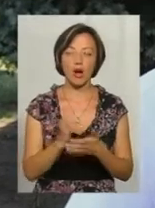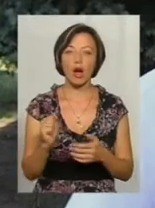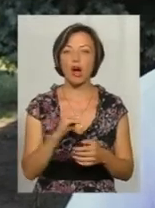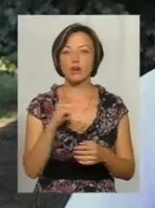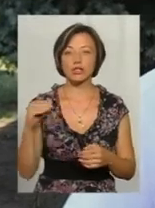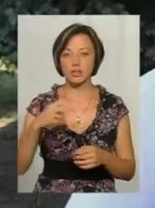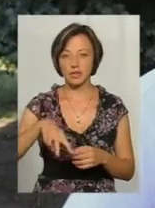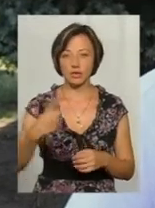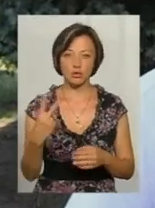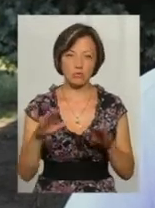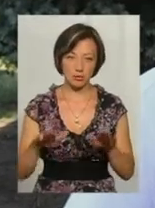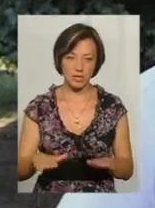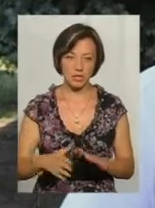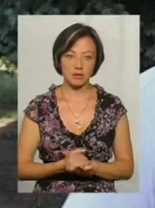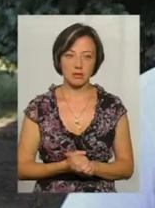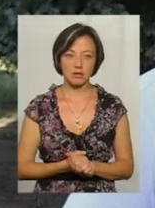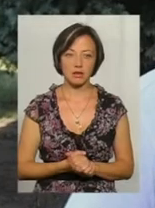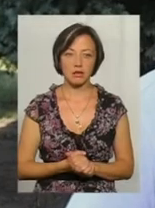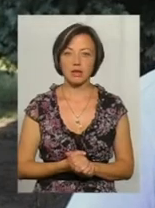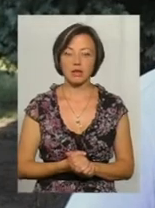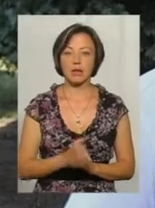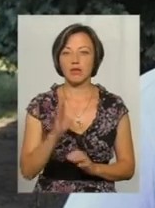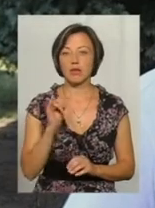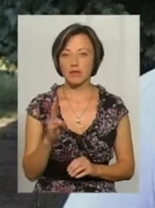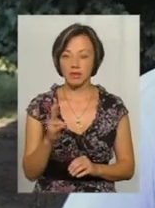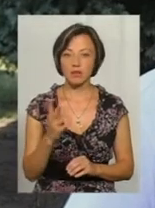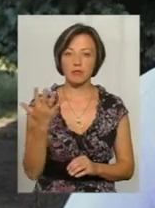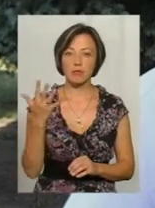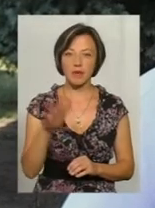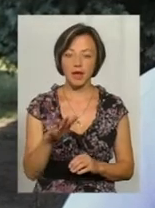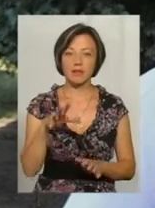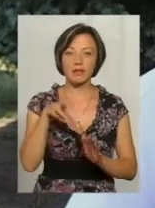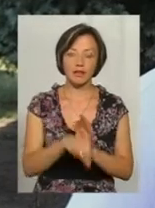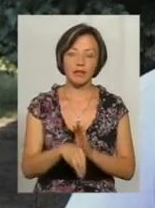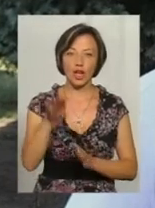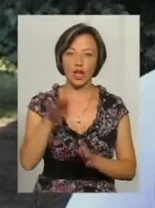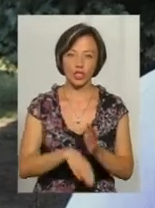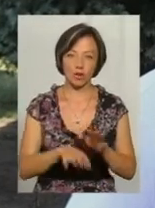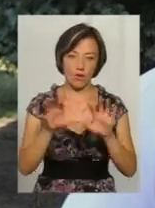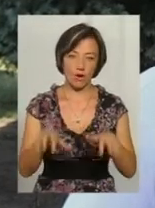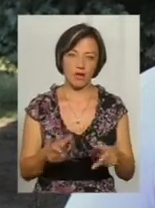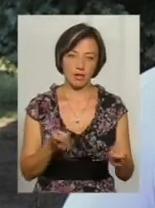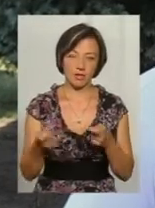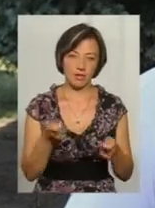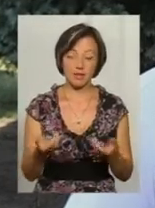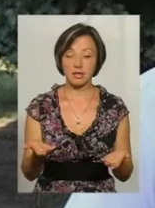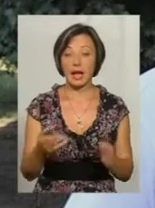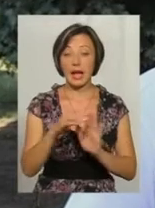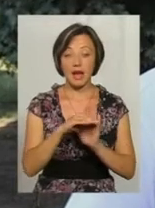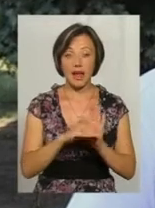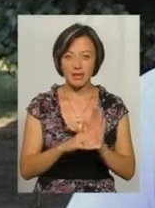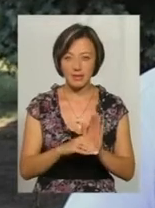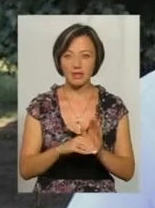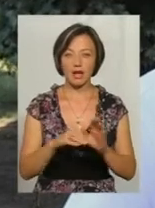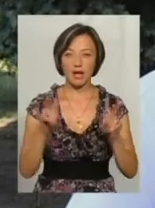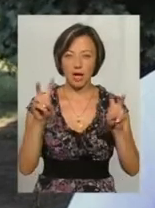на 22-му місці. Тобто він в п'ятірці найгірших голів адміністрації. Рейтинг «Слово і діло»